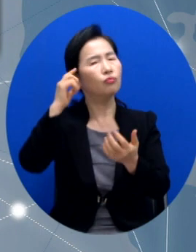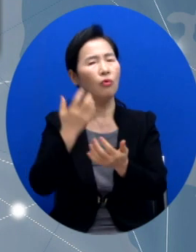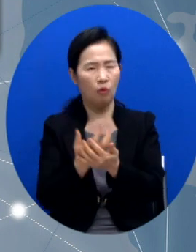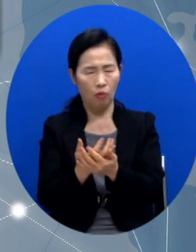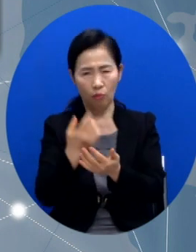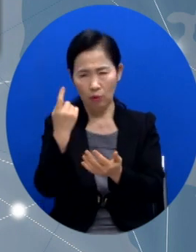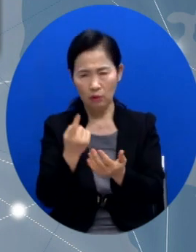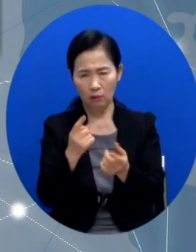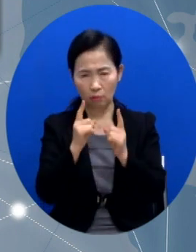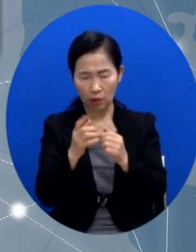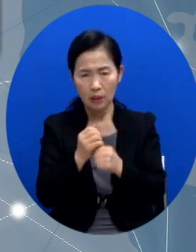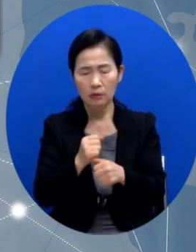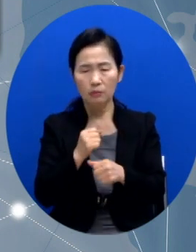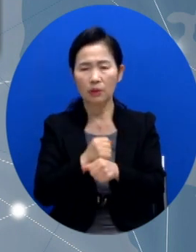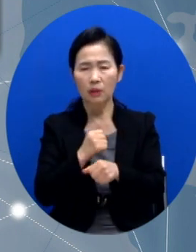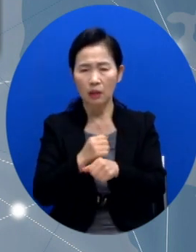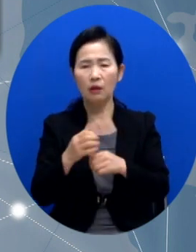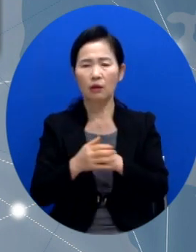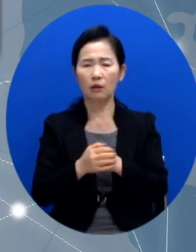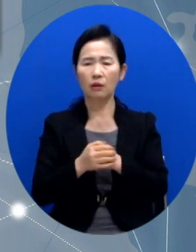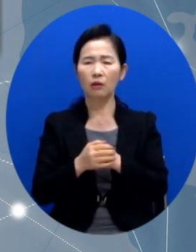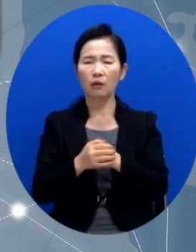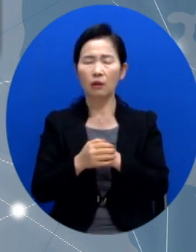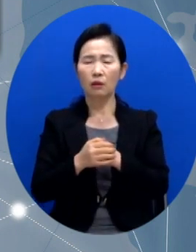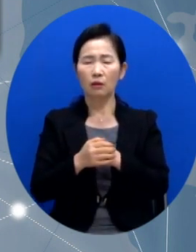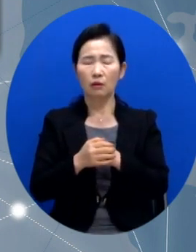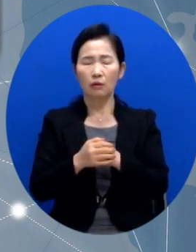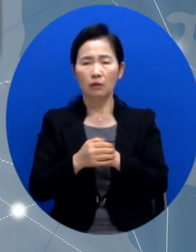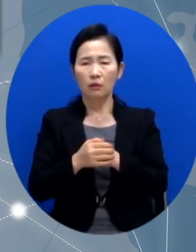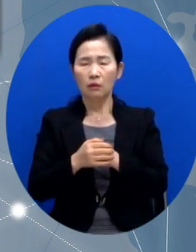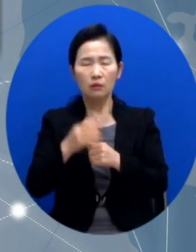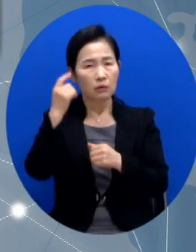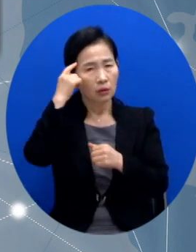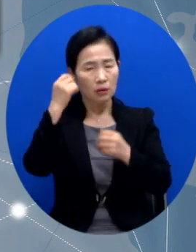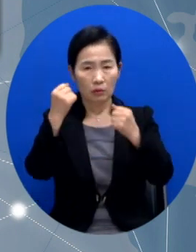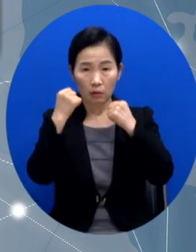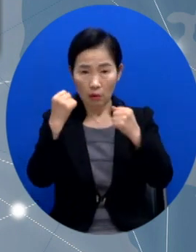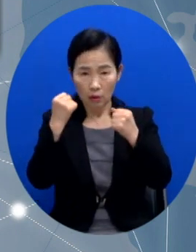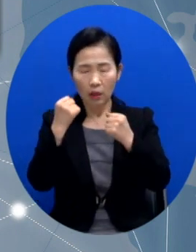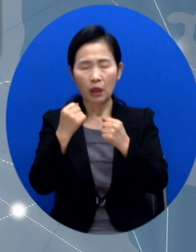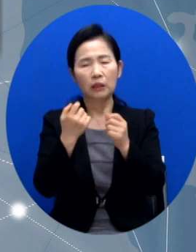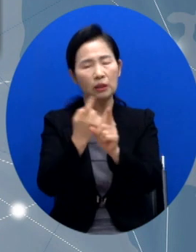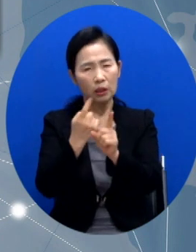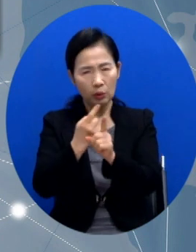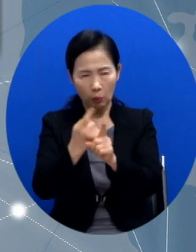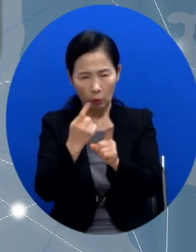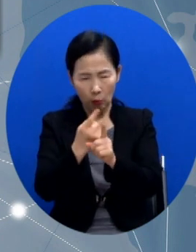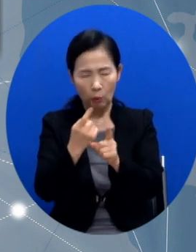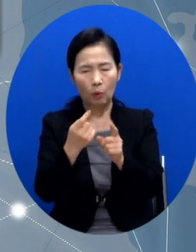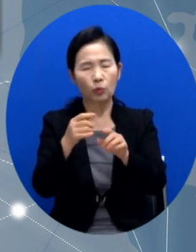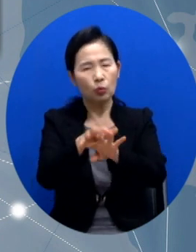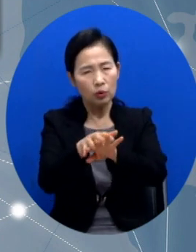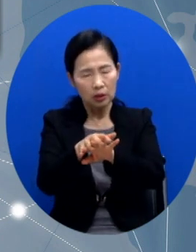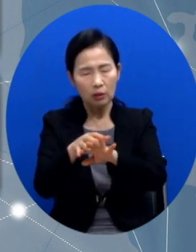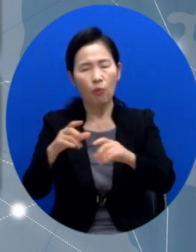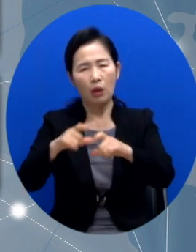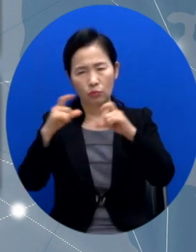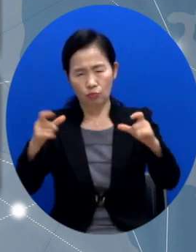영국 왕립정신의학회 에이드리언 제임스 회장은 정신건강치료 시스템을 확충해야 한다고